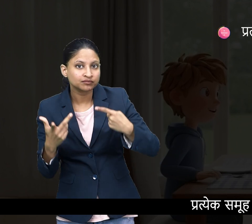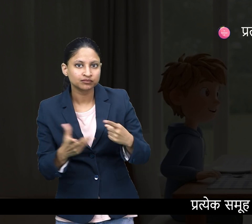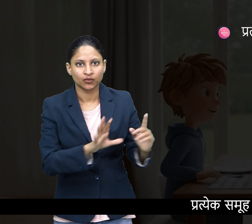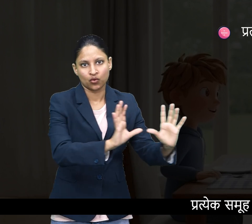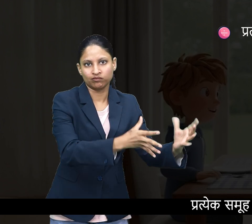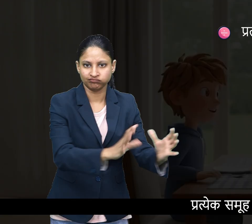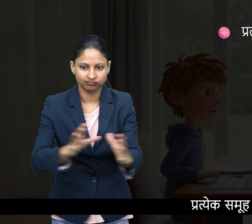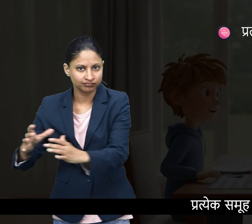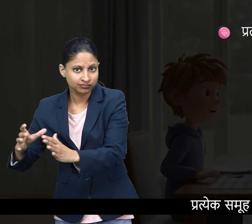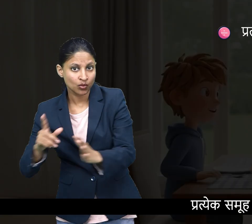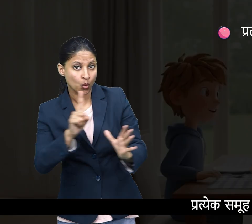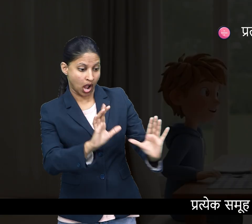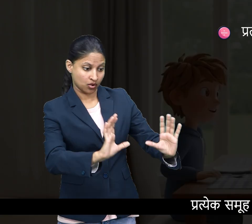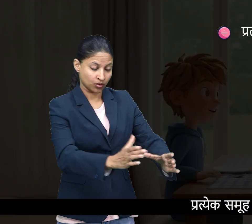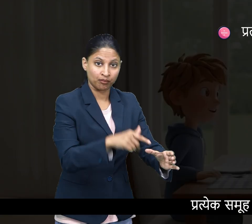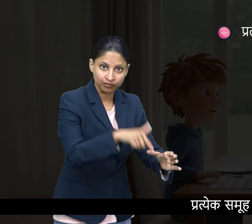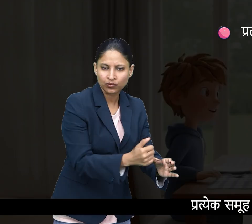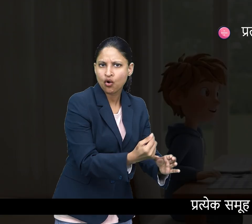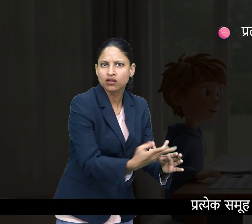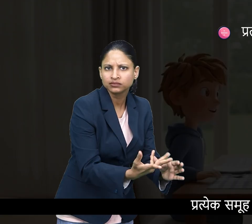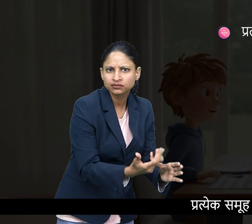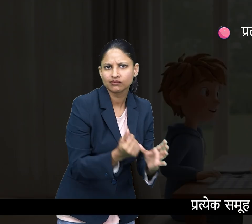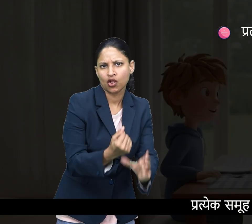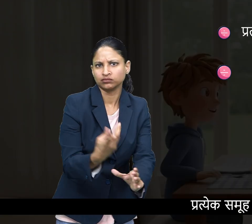प्रत्येक समूह में कितने हैं?